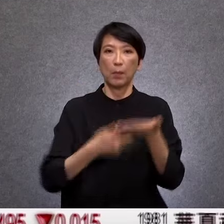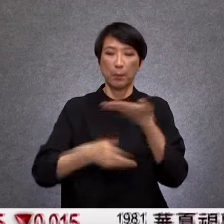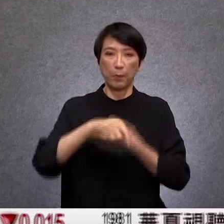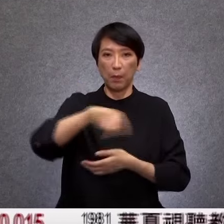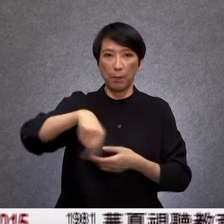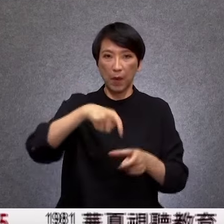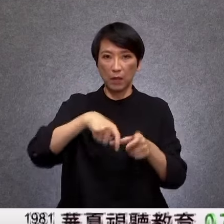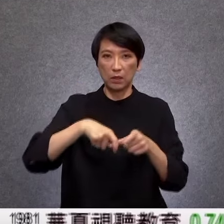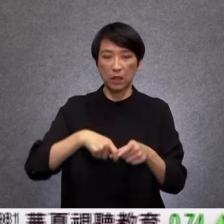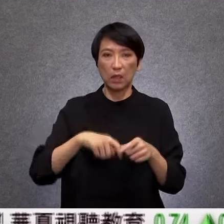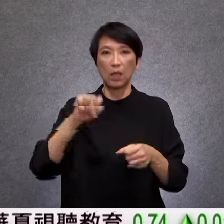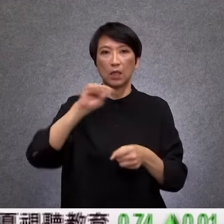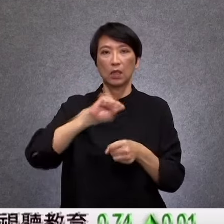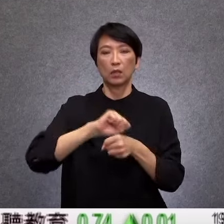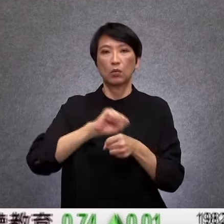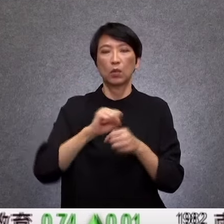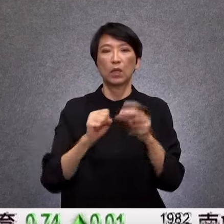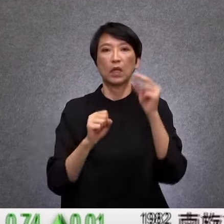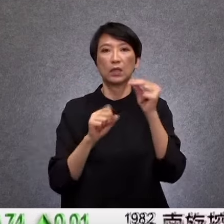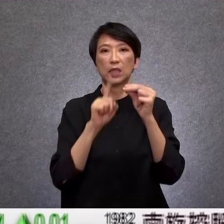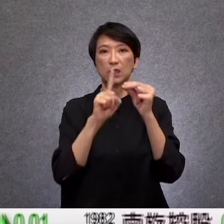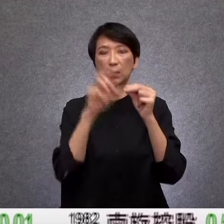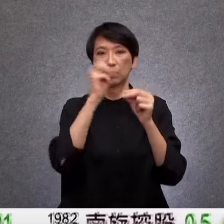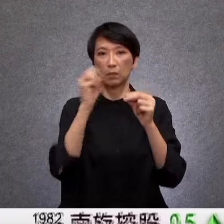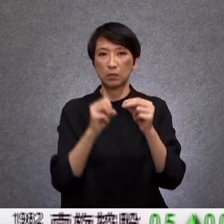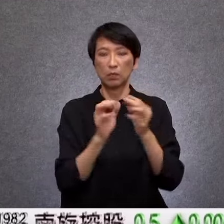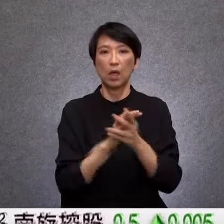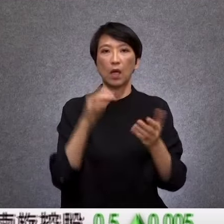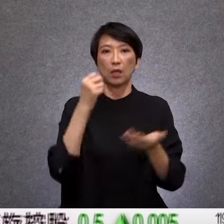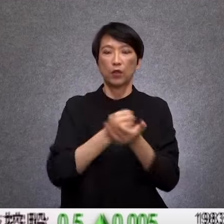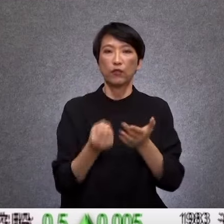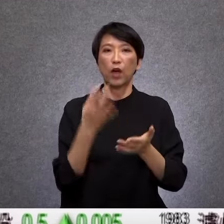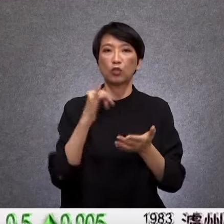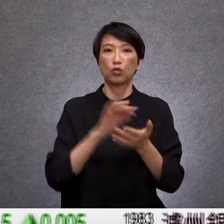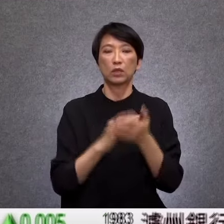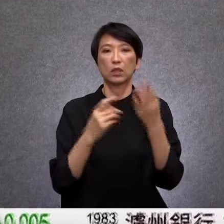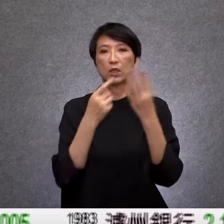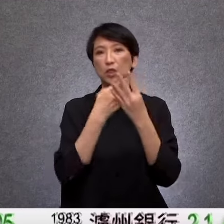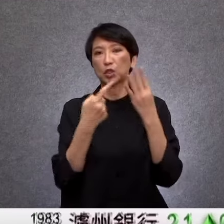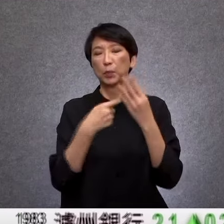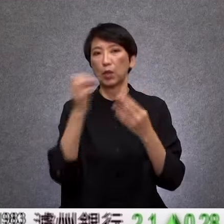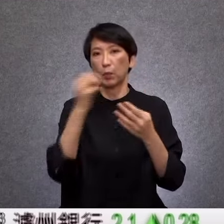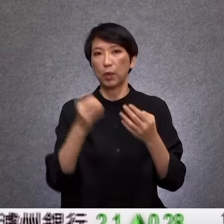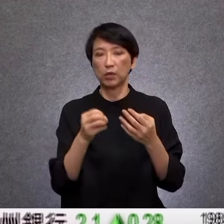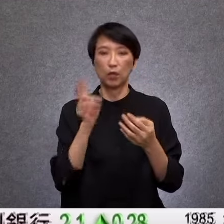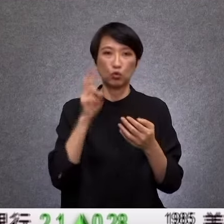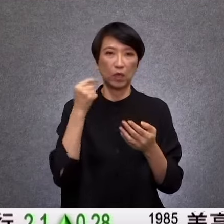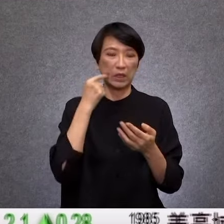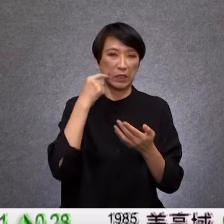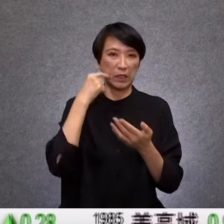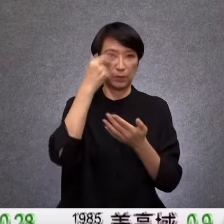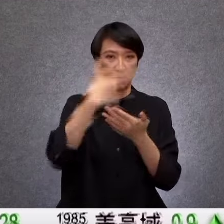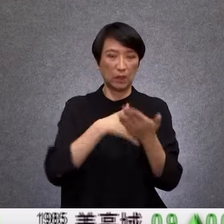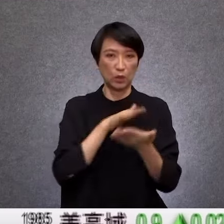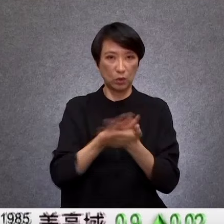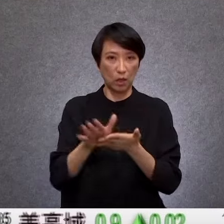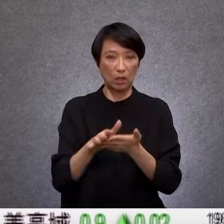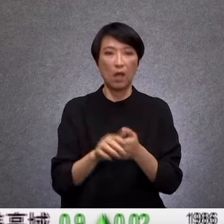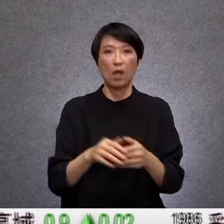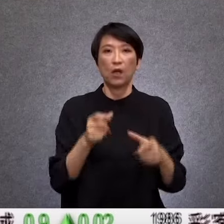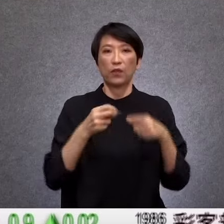嘅赤字啦。其中賣地收入咧，你估係會升71%，印花税就估會升40%+咁樣。你係咪預